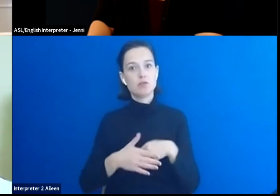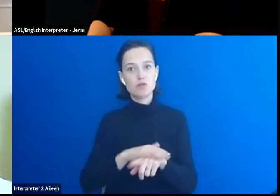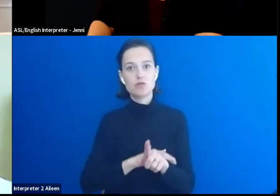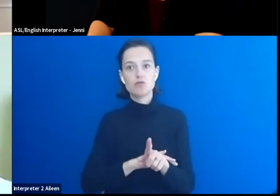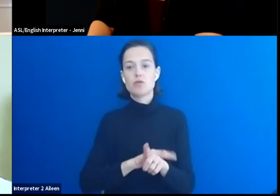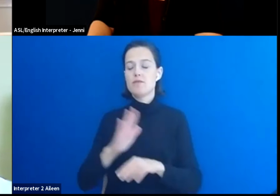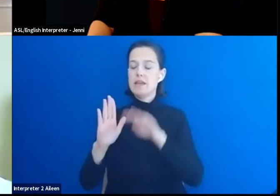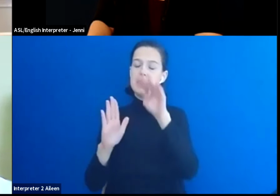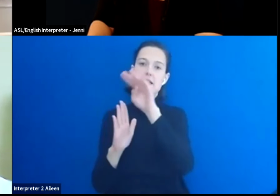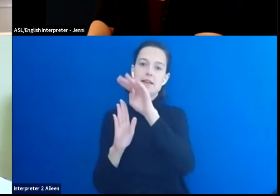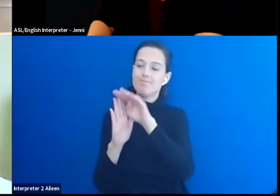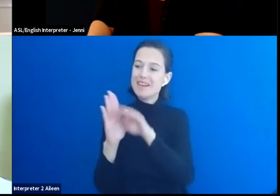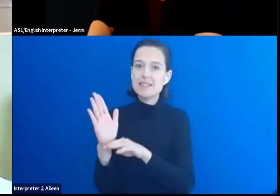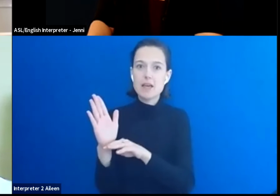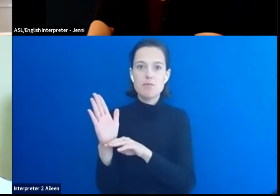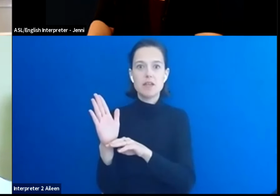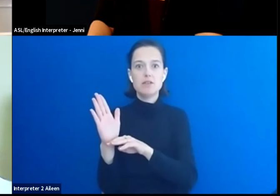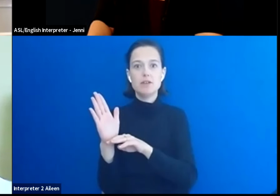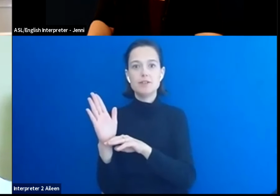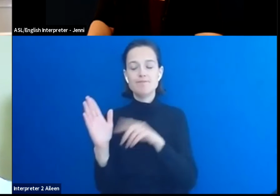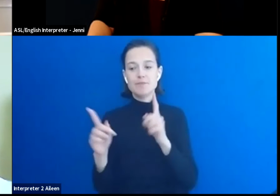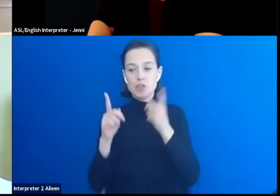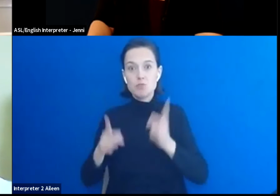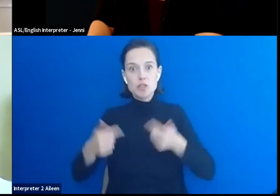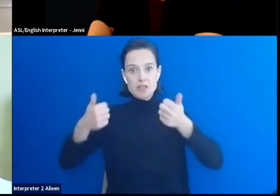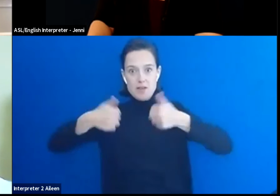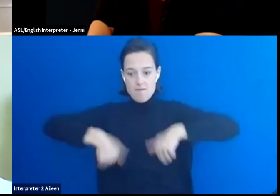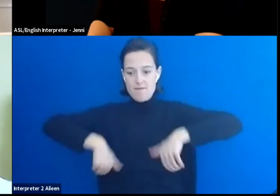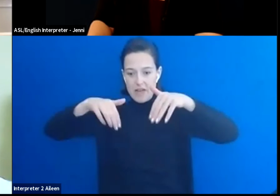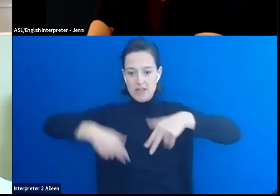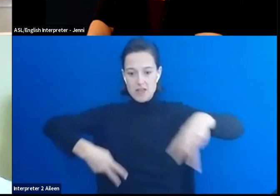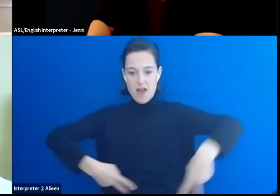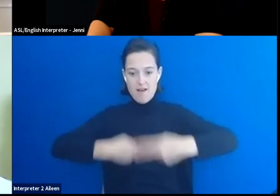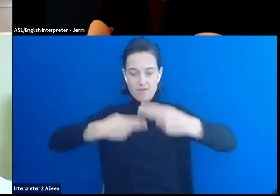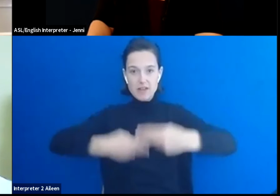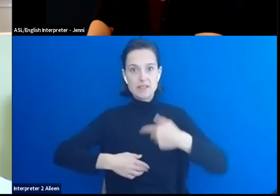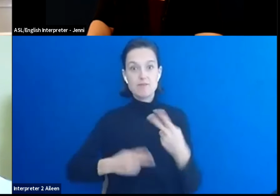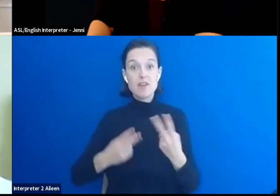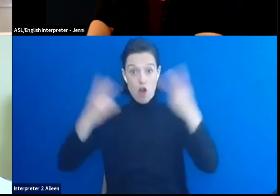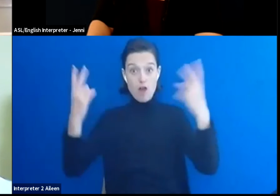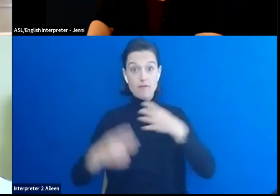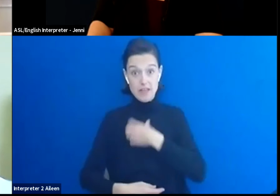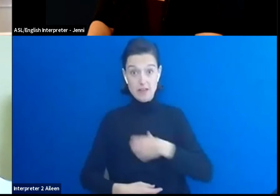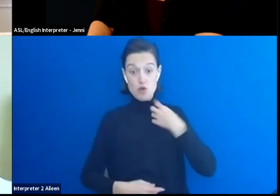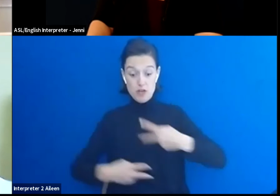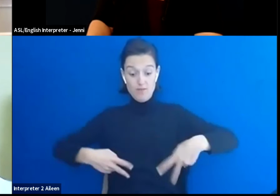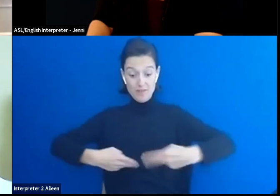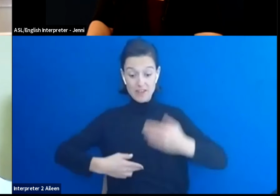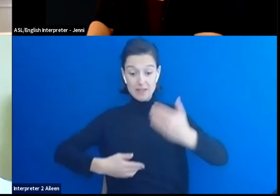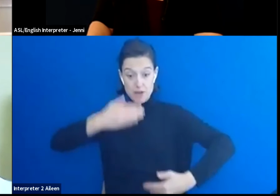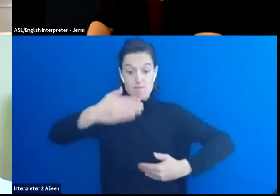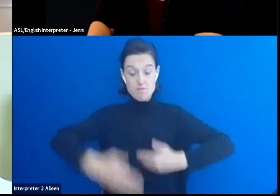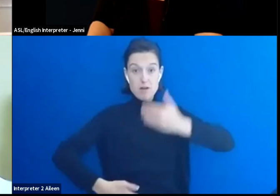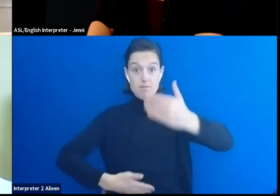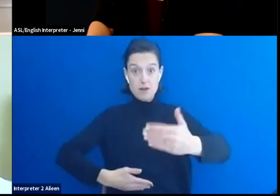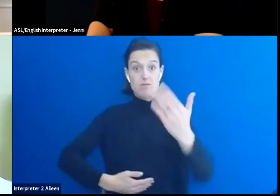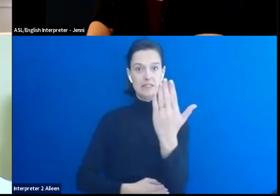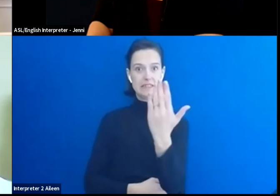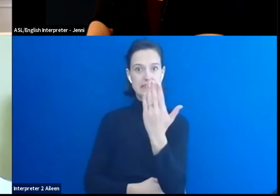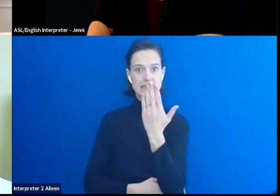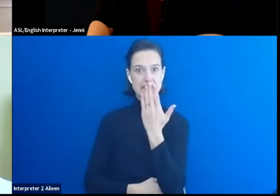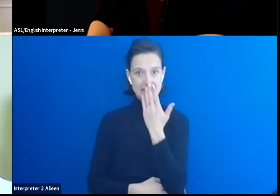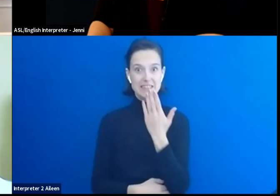Termine für die Barrierefreiheit für öffentliche Behörden natürlich immer näher gerückt ist, aber auch im Vorfeld